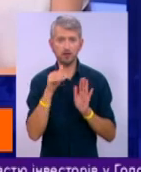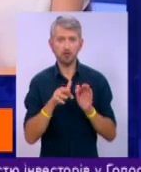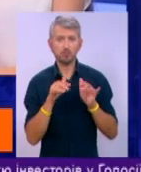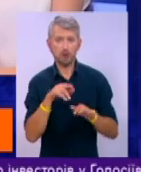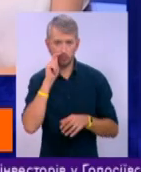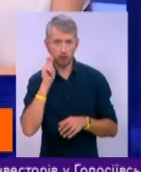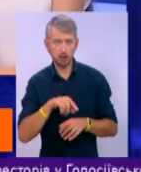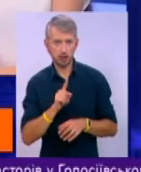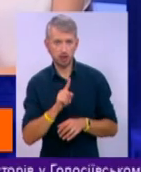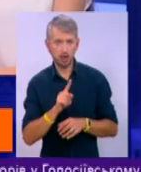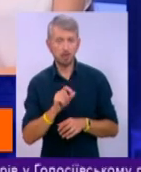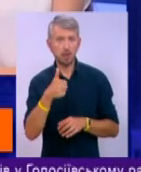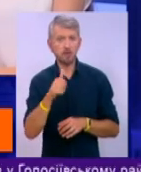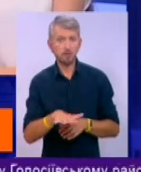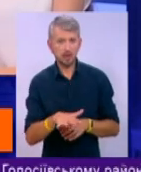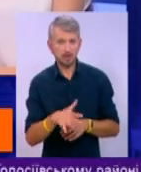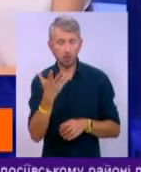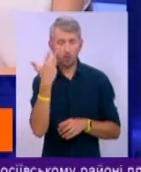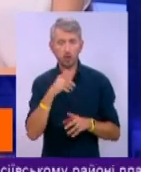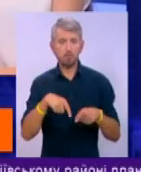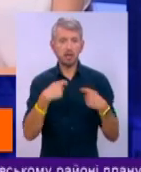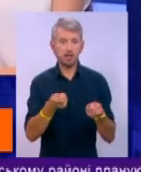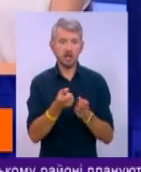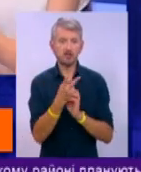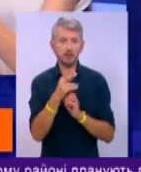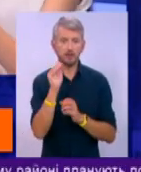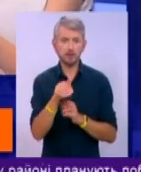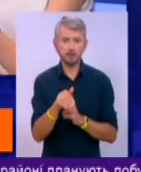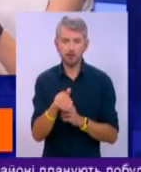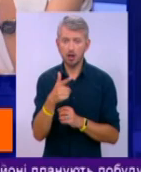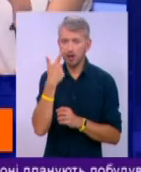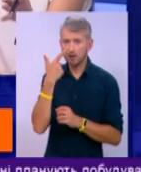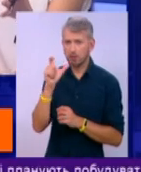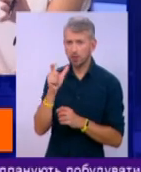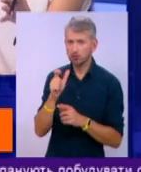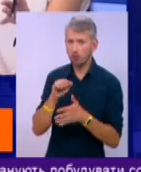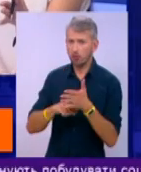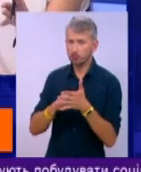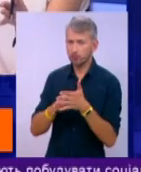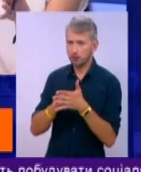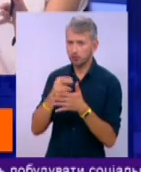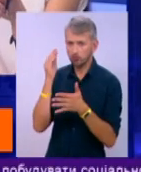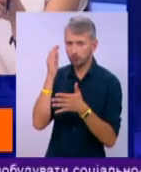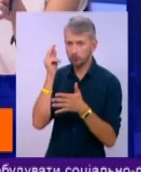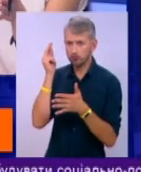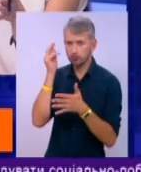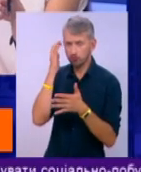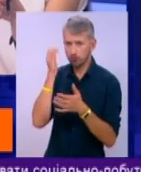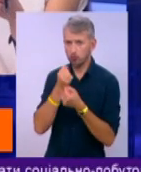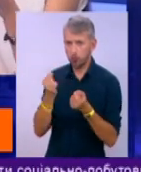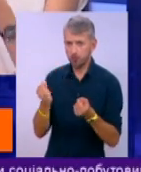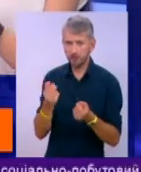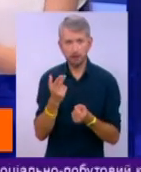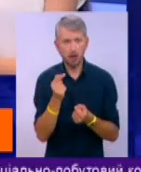з України. Перше місце. Коли передали 12 тисяч... Здебільшого я переб'ю вас через чорнобильців, так? Наскільки мені відомо? Ну, і в